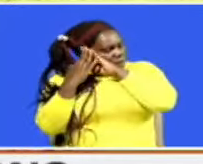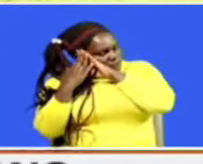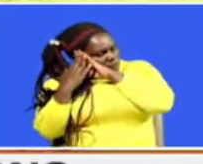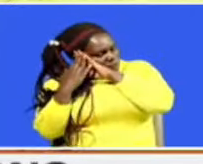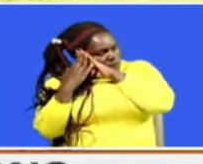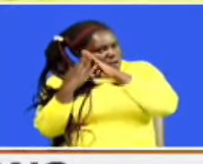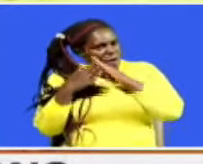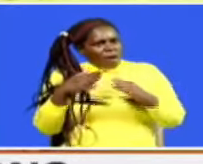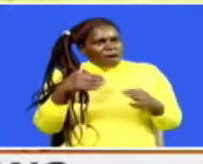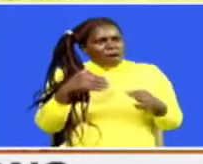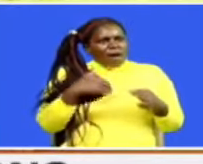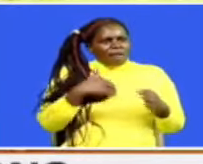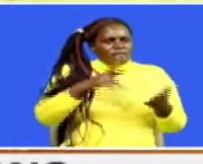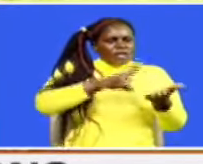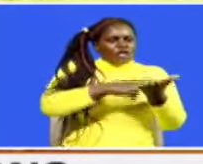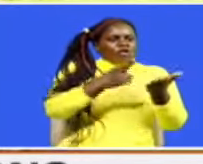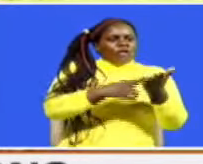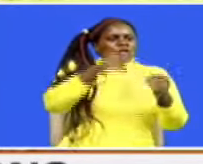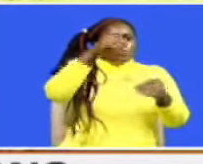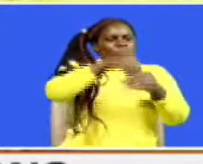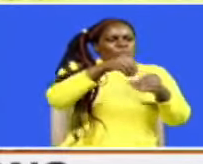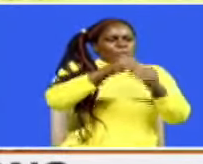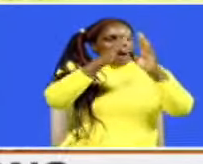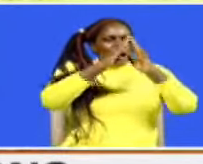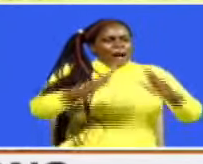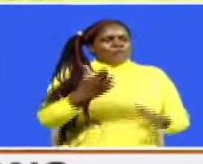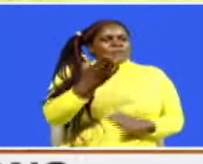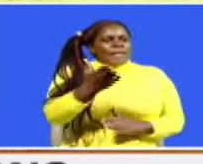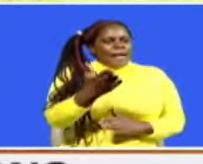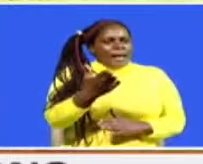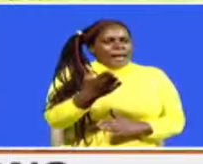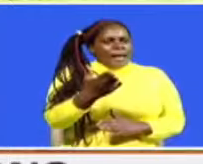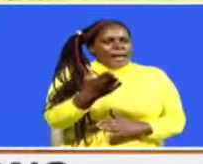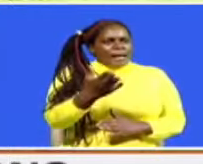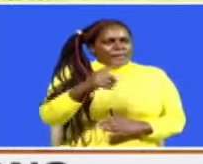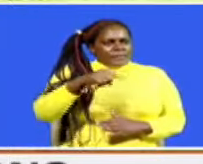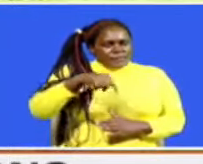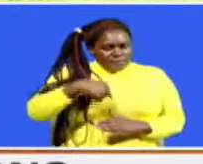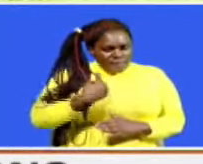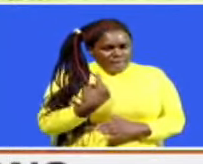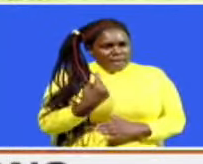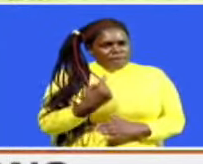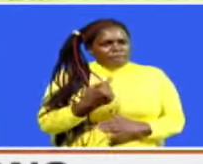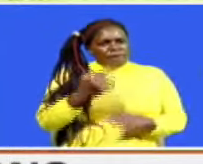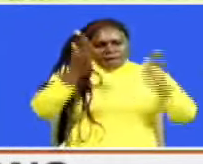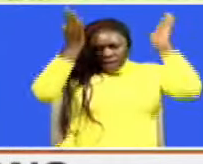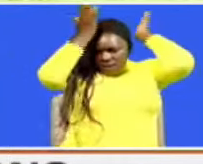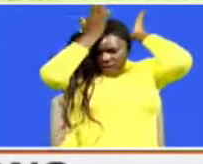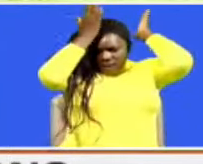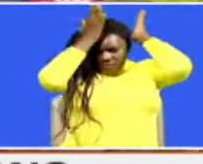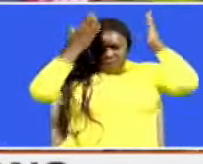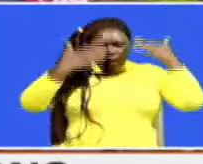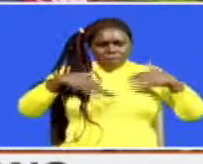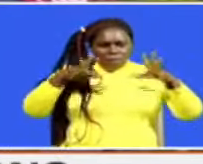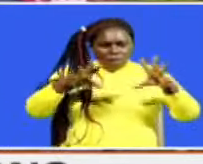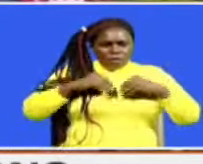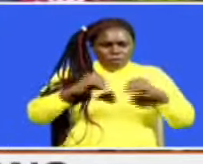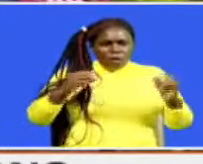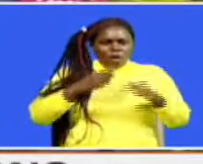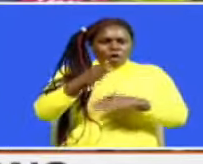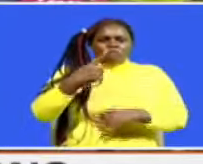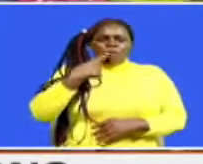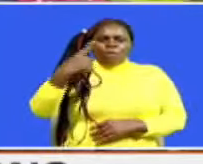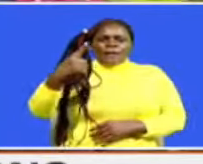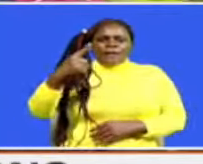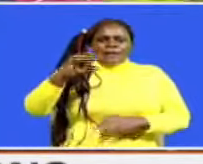wamechenga, wameweka resources zao kwa nyumba ambazo wamechenga pale mlimani, sisi kama wananchi wa Kakamega tumekataa. More than